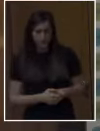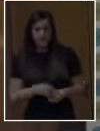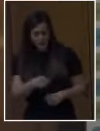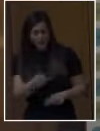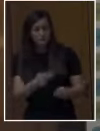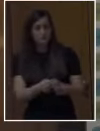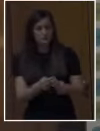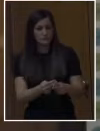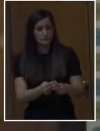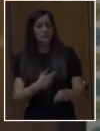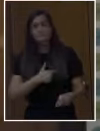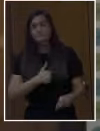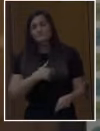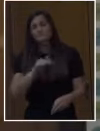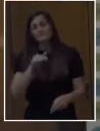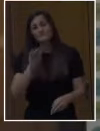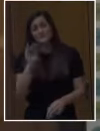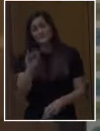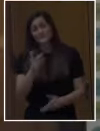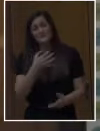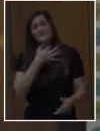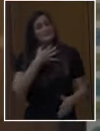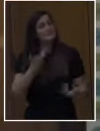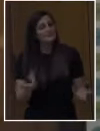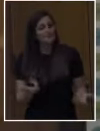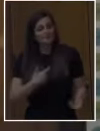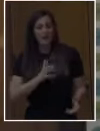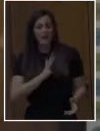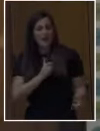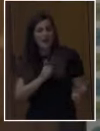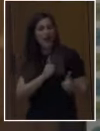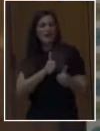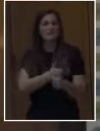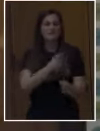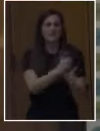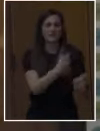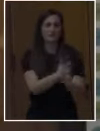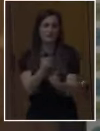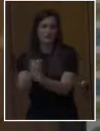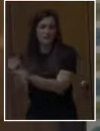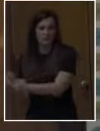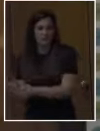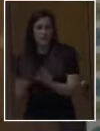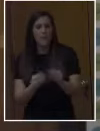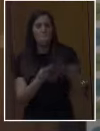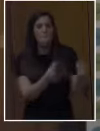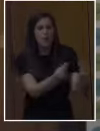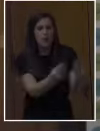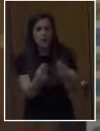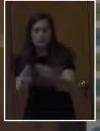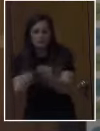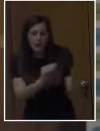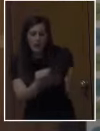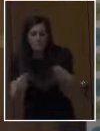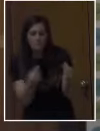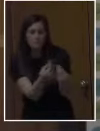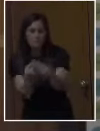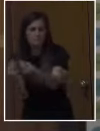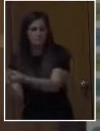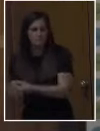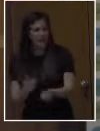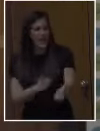είναι εξατομίκευση. Είναι μια εξατομικευμένη ποιότητα εκπαίδευσης για όλους. Ανεξαρτήτως των χαρακτηριστικών τους,